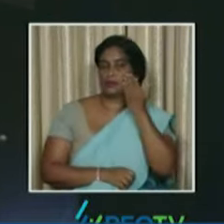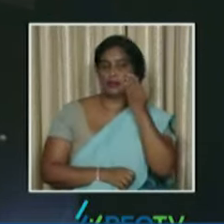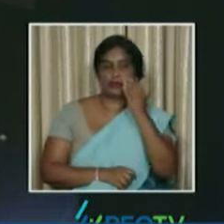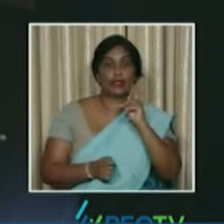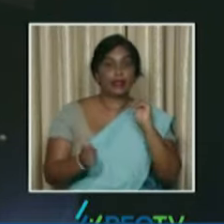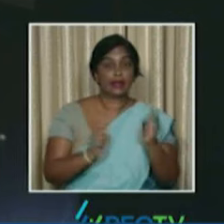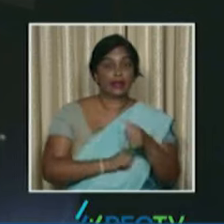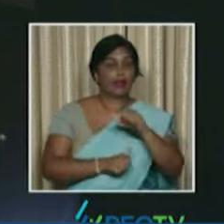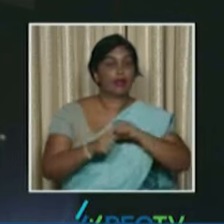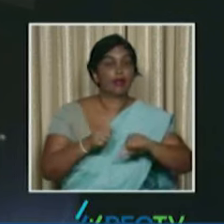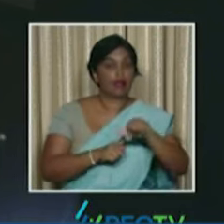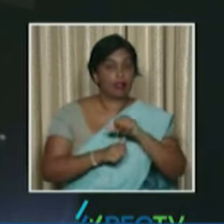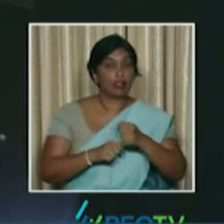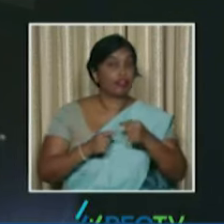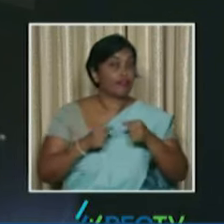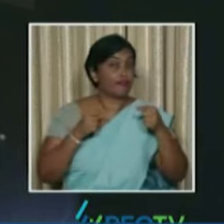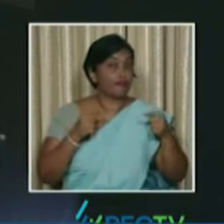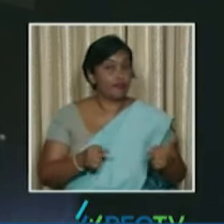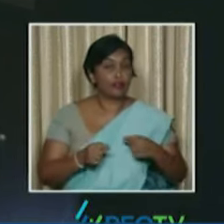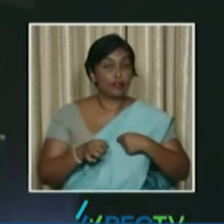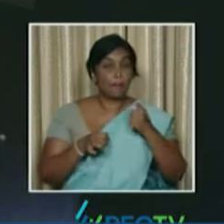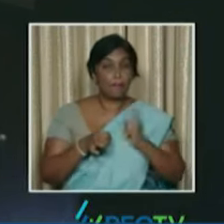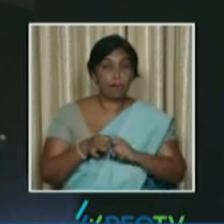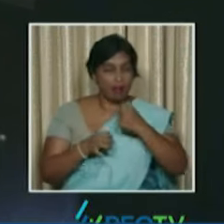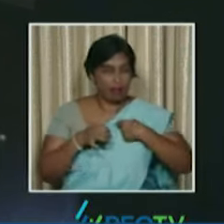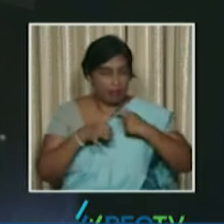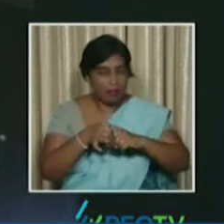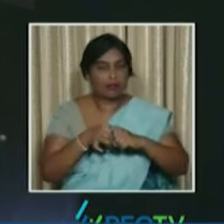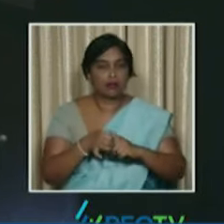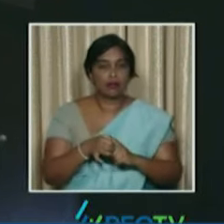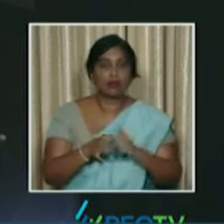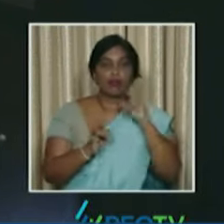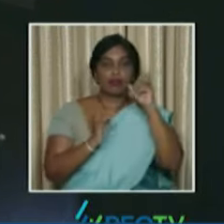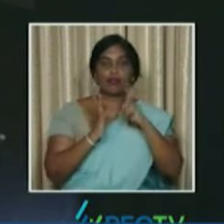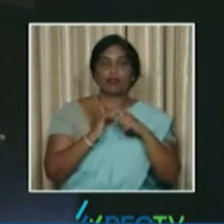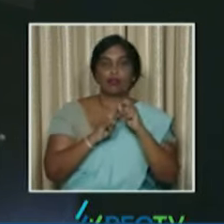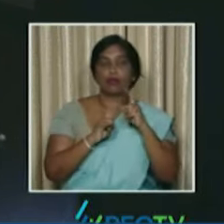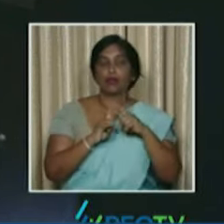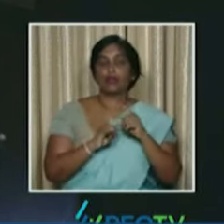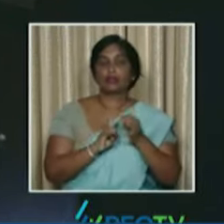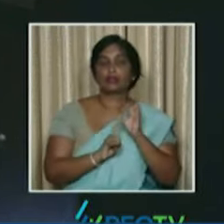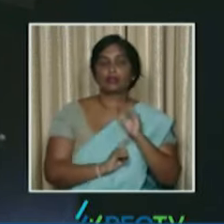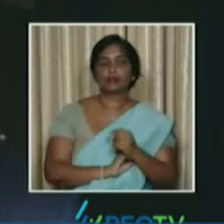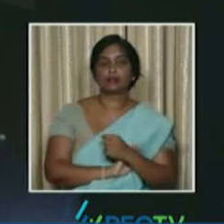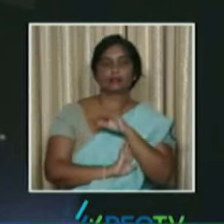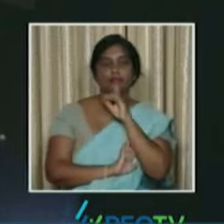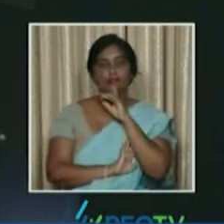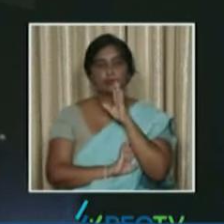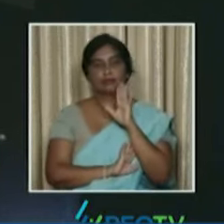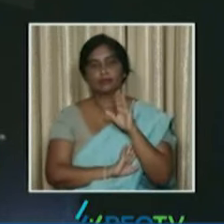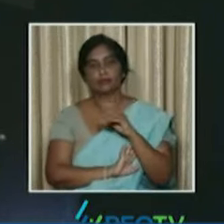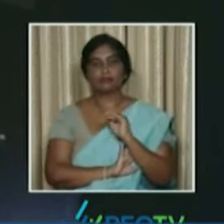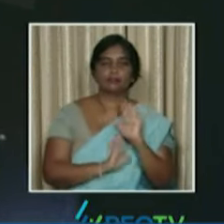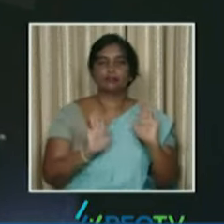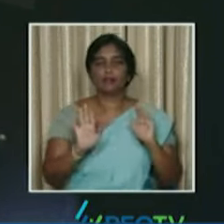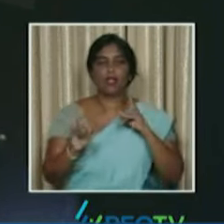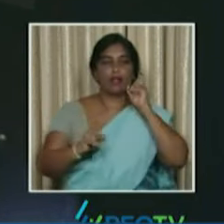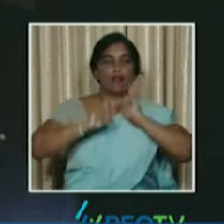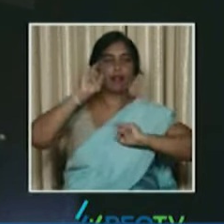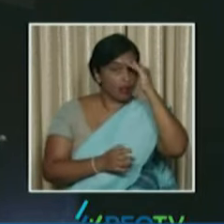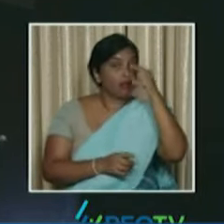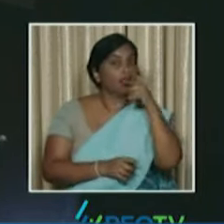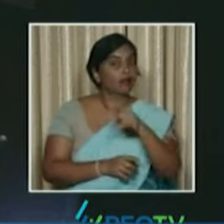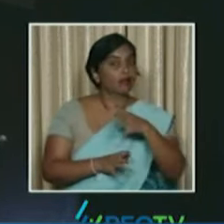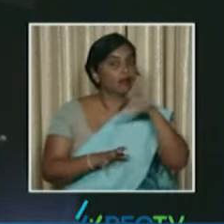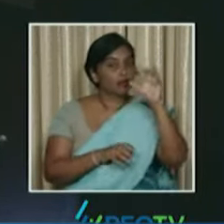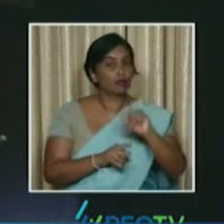ක්‍රිකට් ආයතනයට විරුද්ධව රිදෙන ප්‍රශ්නයක් ආන හැම මොහොතකම කෝප් කමිටුවේ සභාපතිවරයා හෑන්ඩ් සිග්නල් දෙනවා ඔයා මේකට උත්තර දෙන්න එපා. ඔයා වාඩි